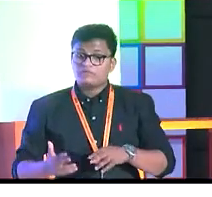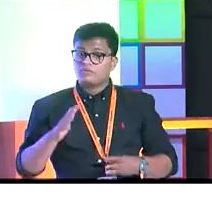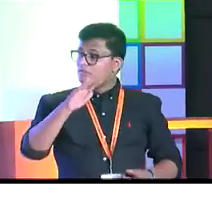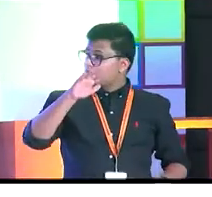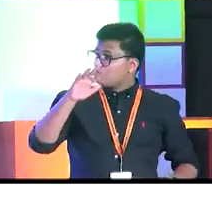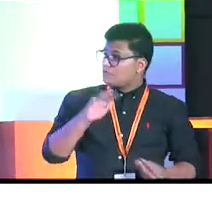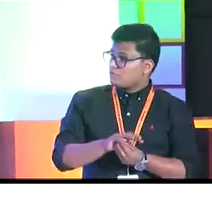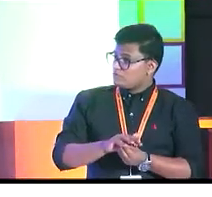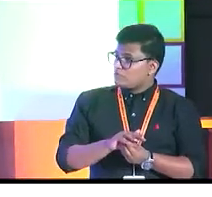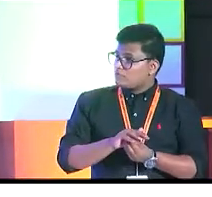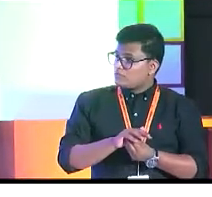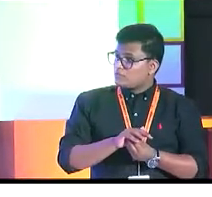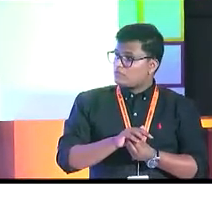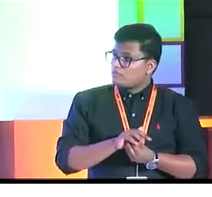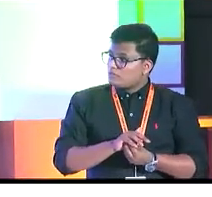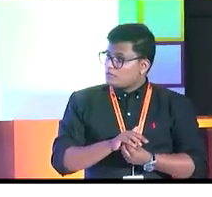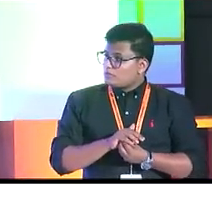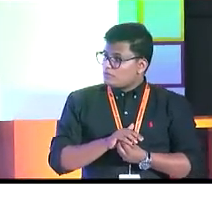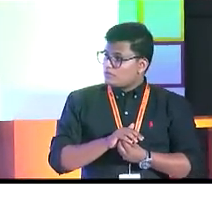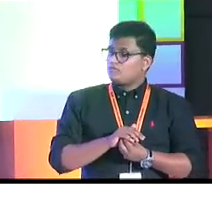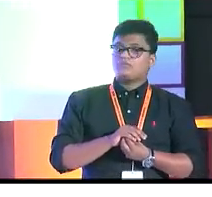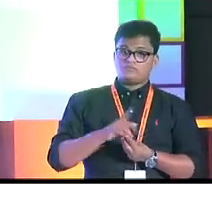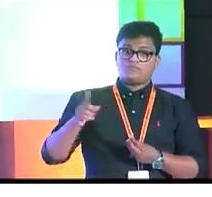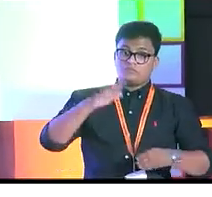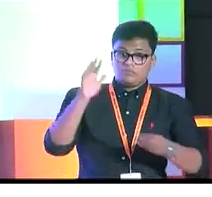रिश्वत के पैर पर खड़ा होता और आज मैं अपने पैर पे खड़ा हूँ